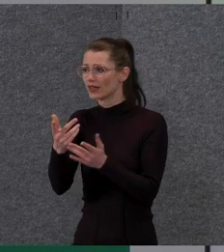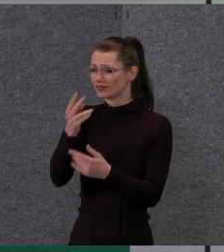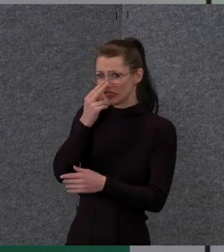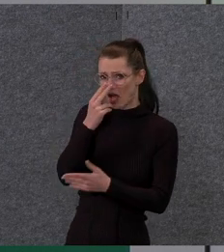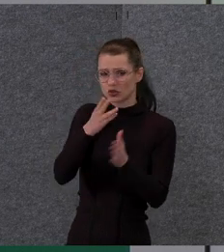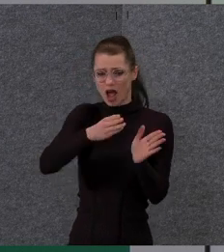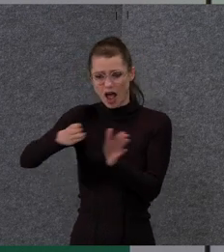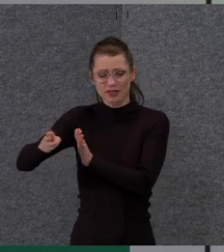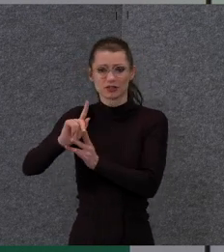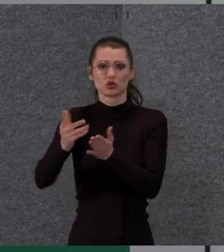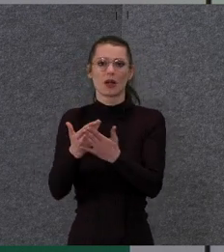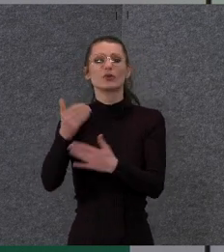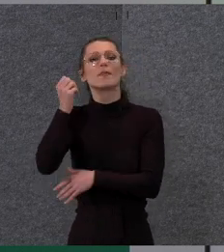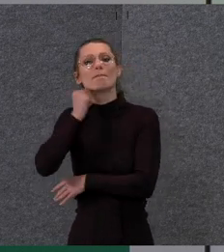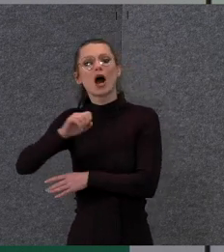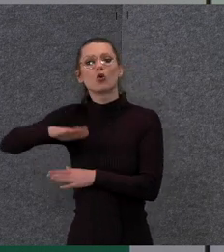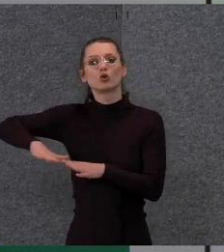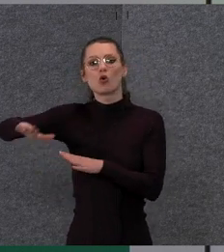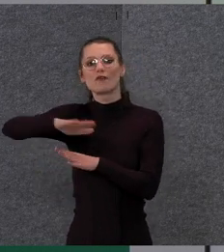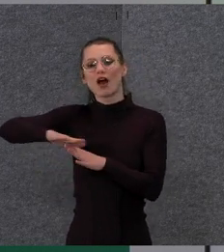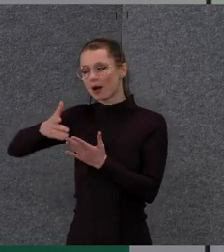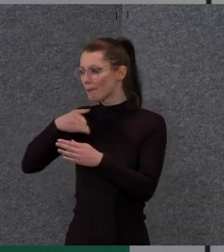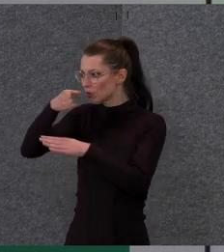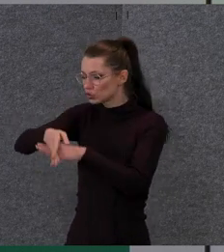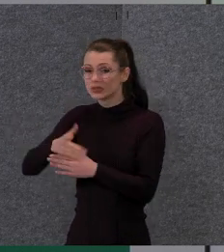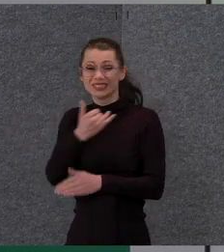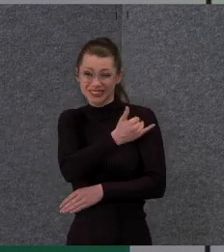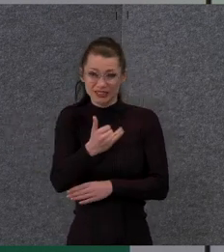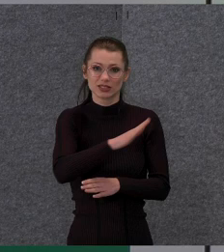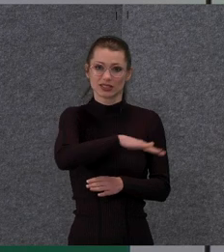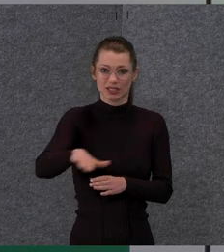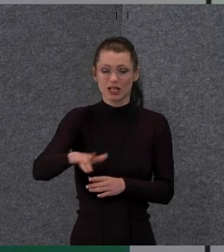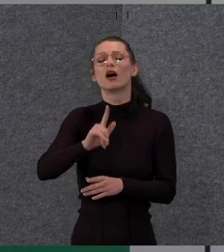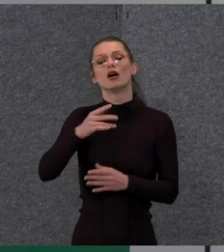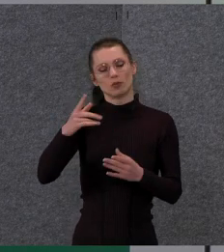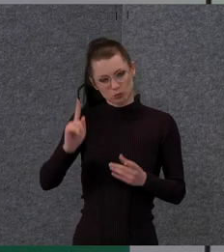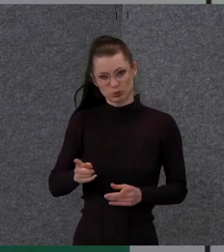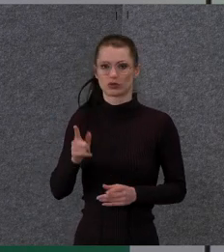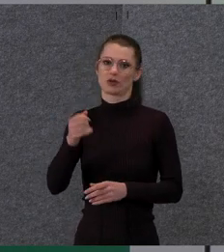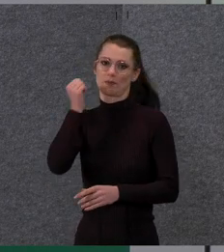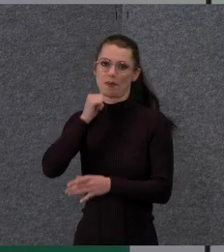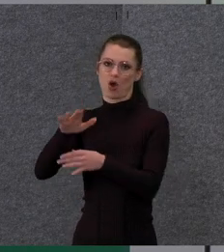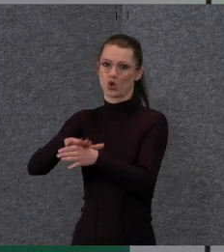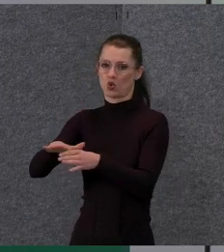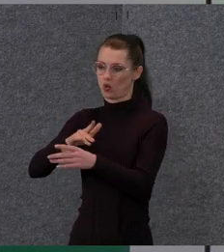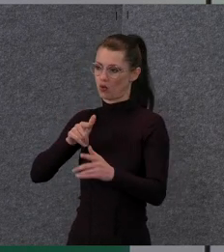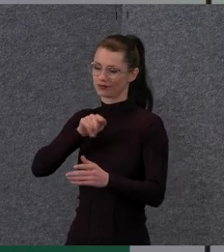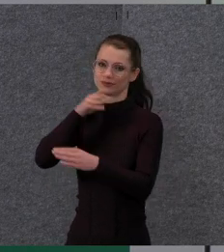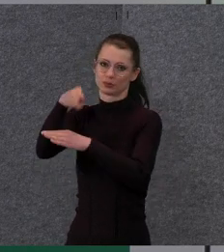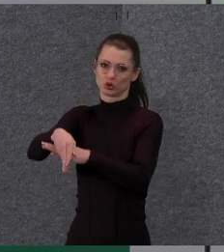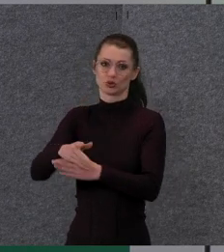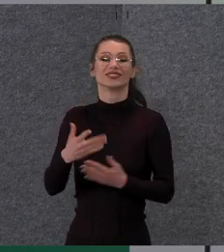haben, dass wir auf Bauernhöfe besuchen. Jedes Kind muss eigentlich mal auf einem Hof gewesen sein und deswegen ist das